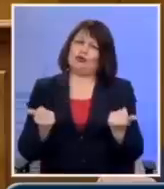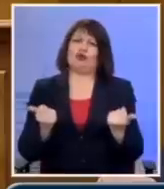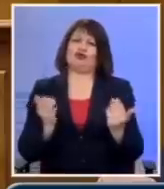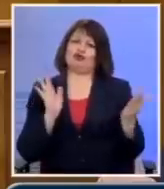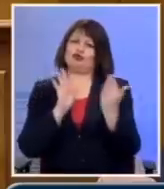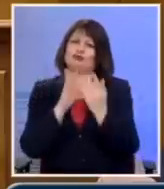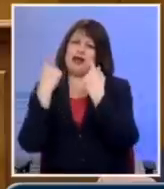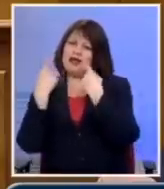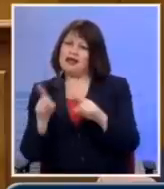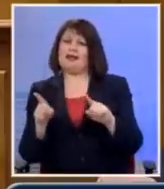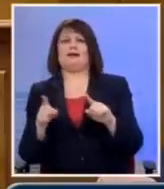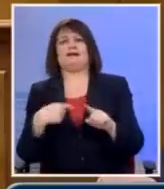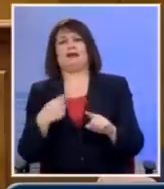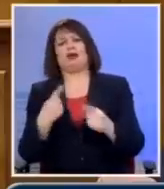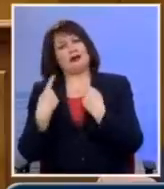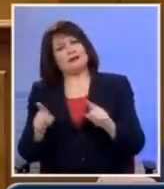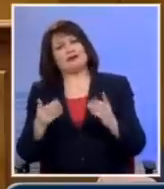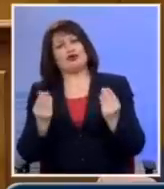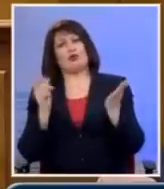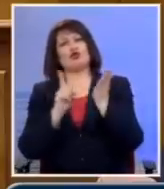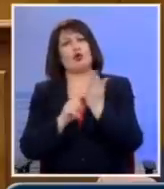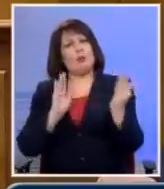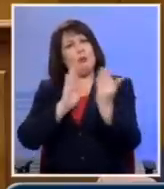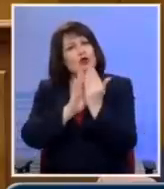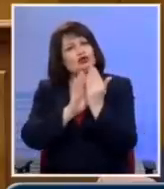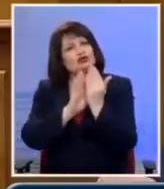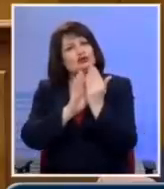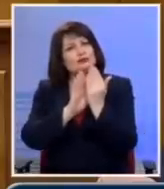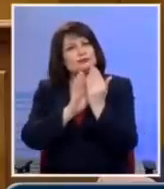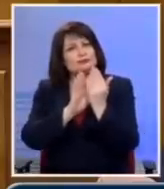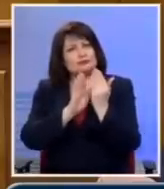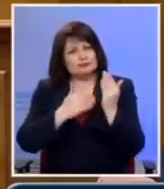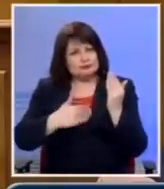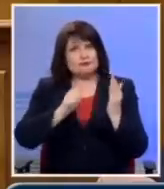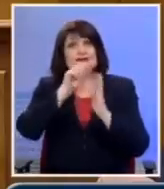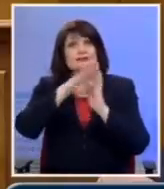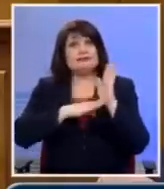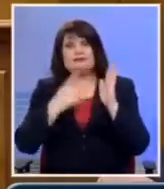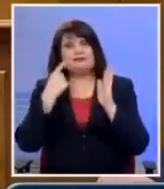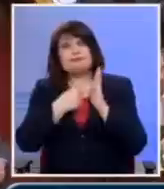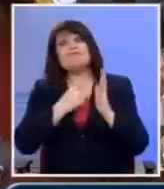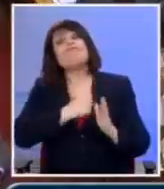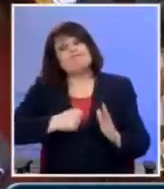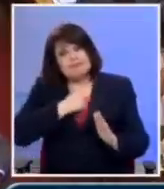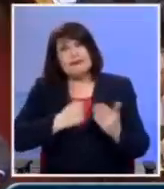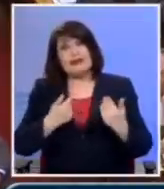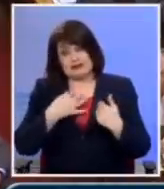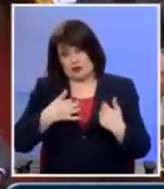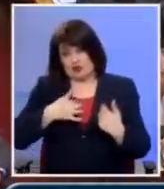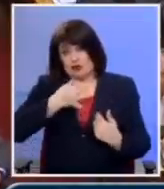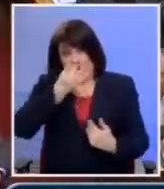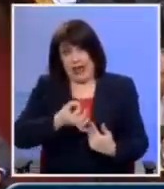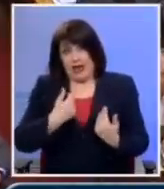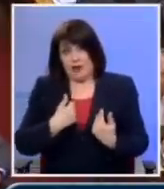άλλα σταθμά από τον νόμο και από τις προβλέψεις του ίδιου του συντάγματος, δυστυχώς, λέω εγώ, και